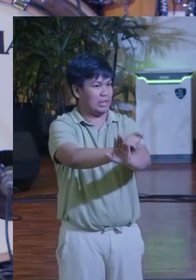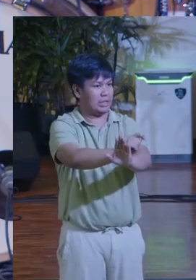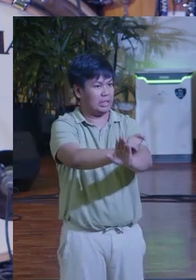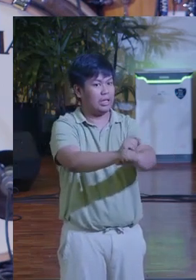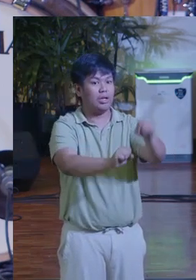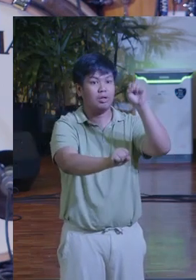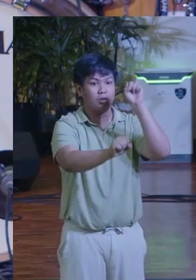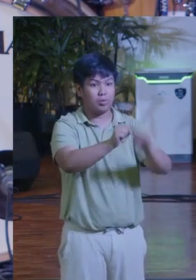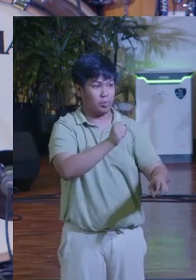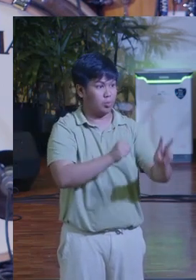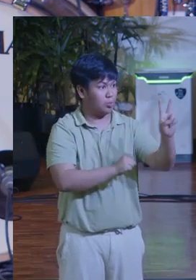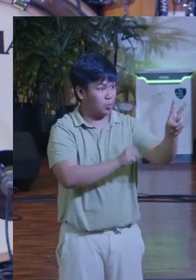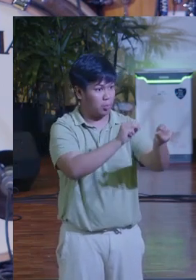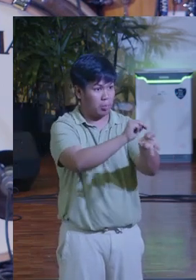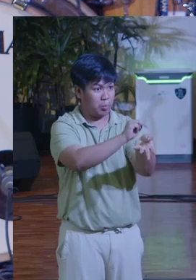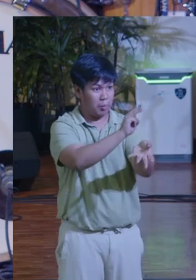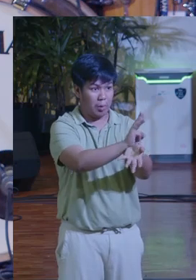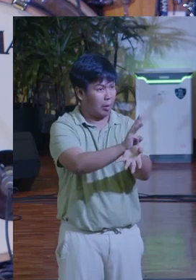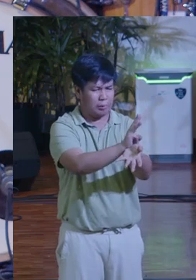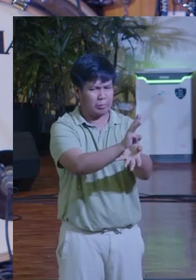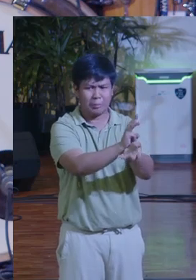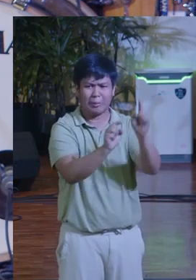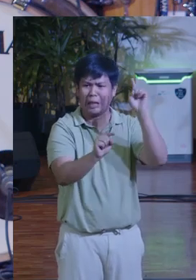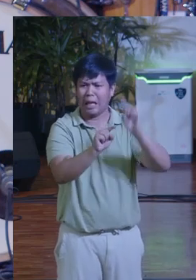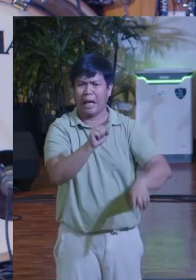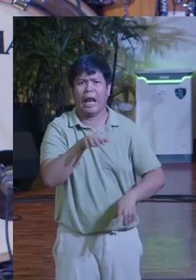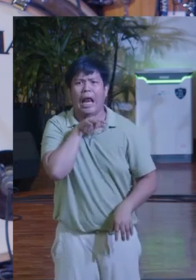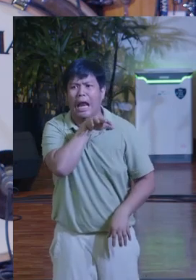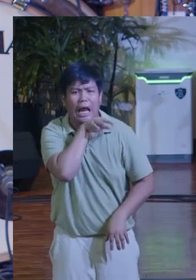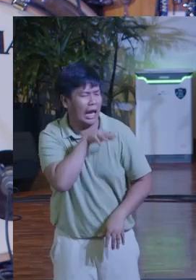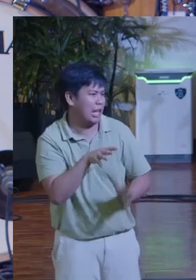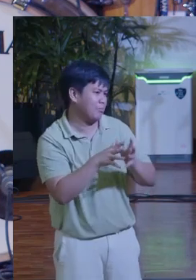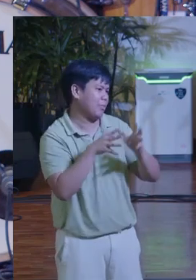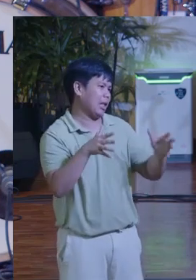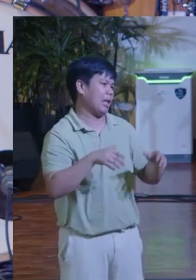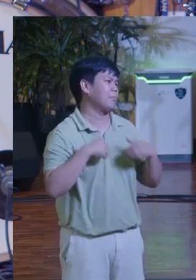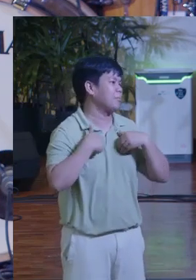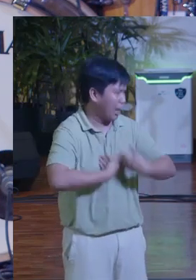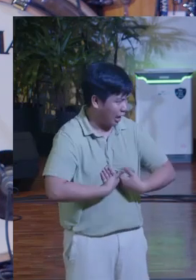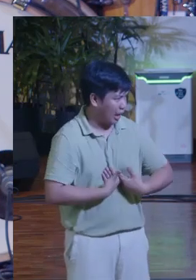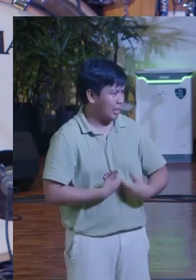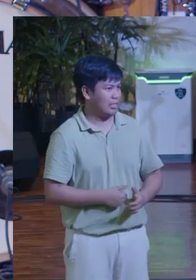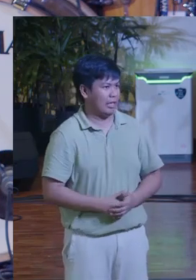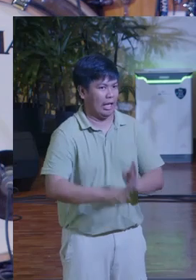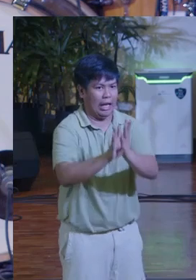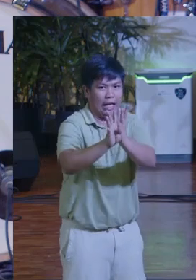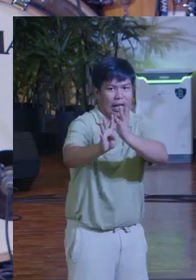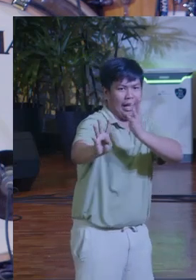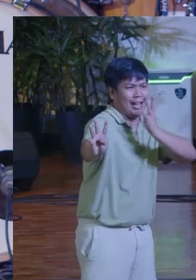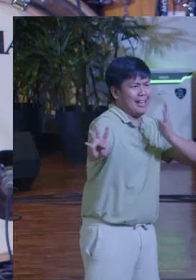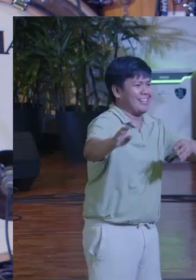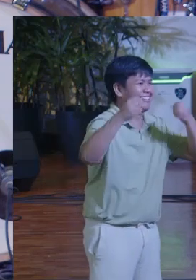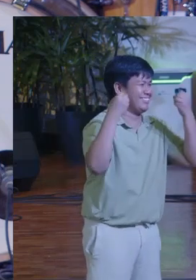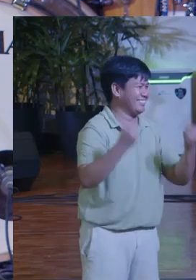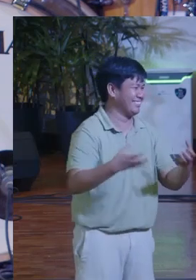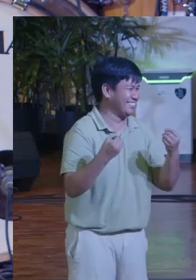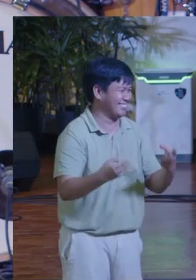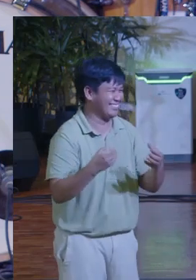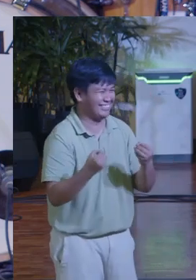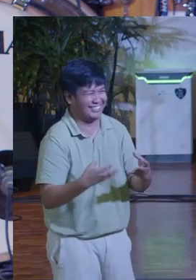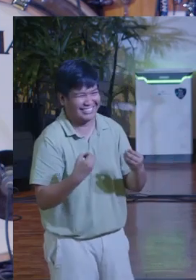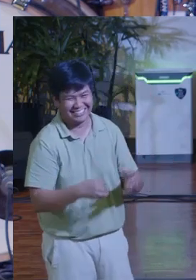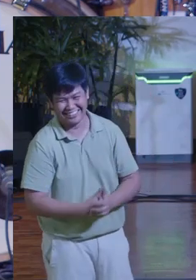obviously, dalawang midwife hindi kaya. No? Napahaba siguro ng pila sa mga bahay nila. No?